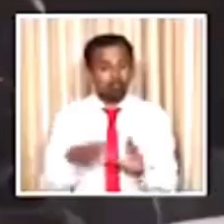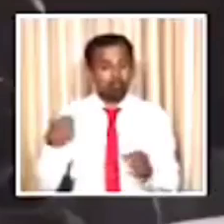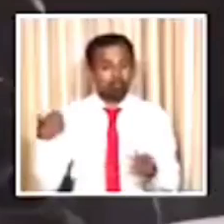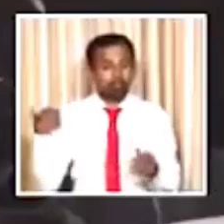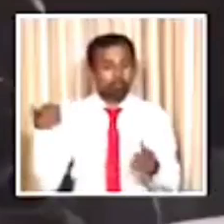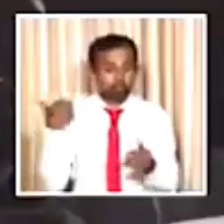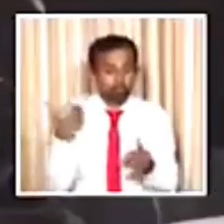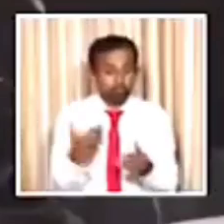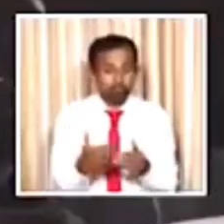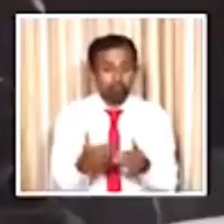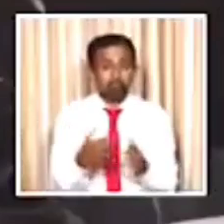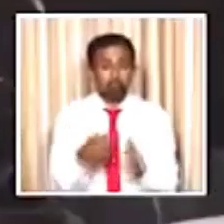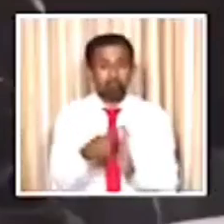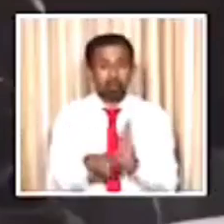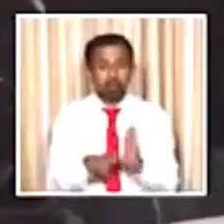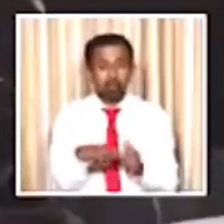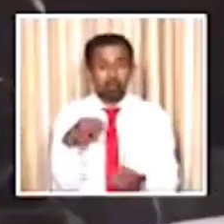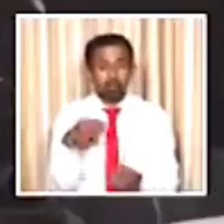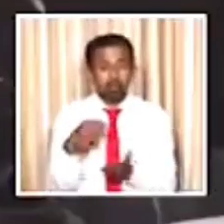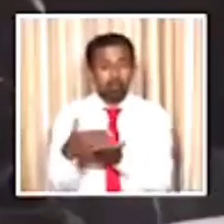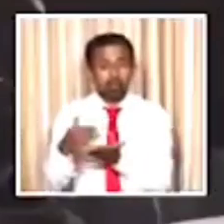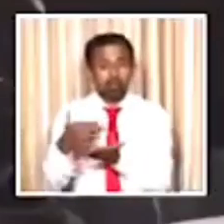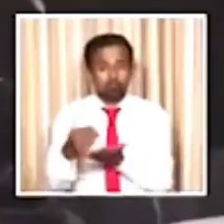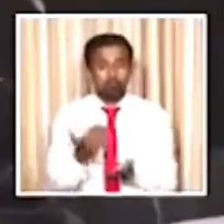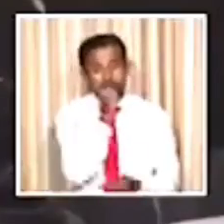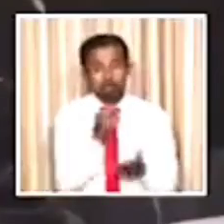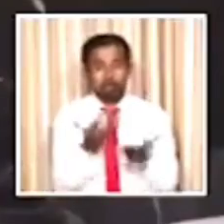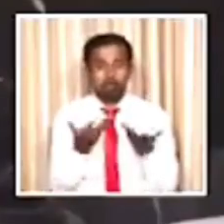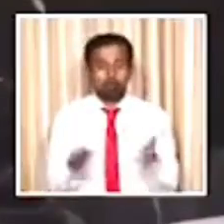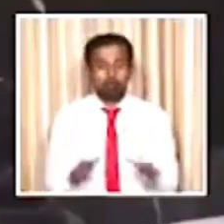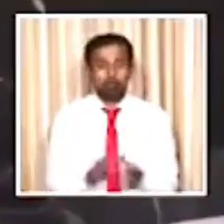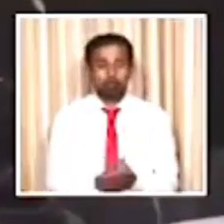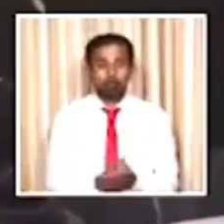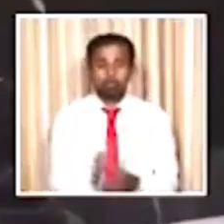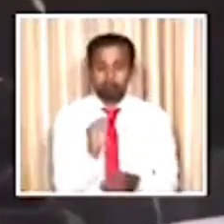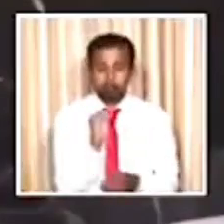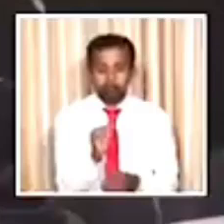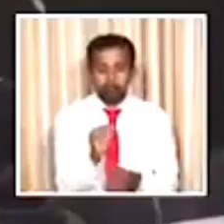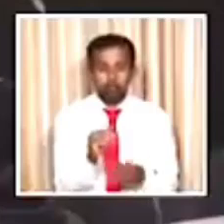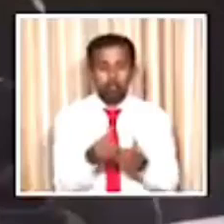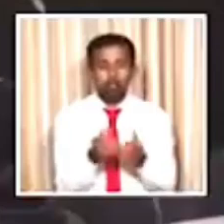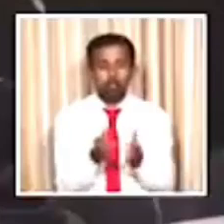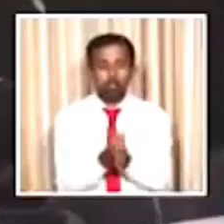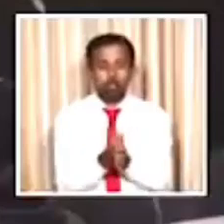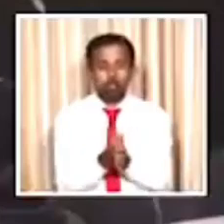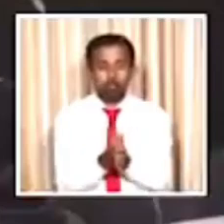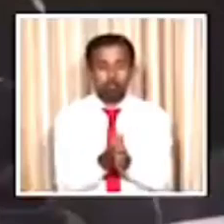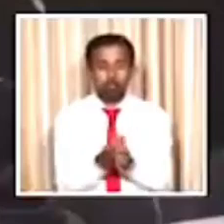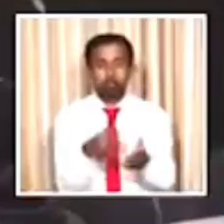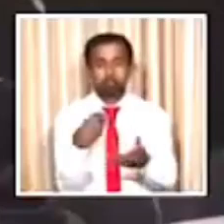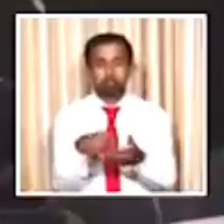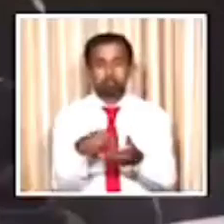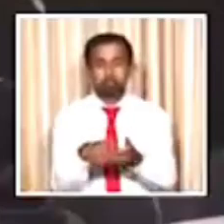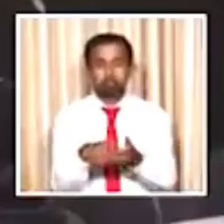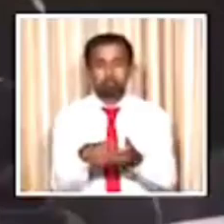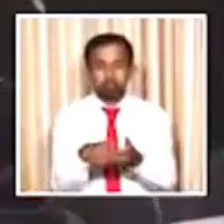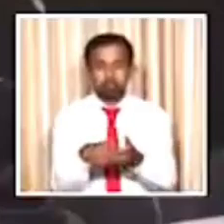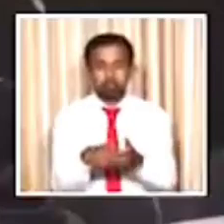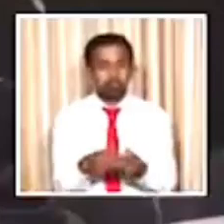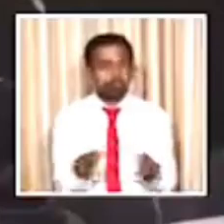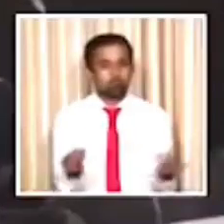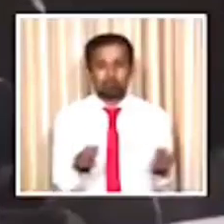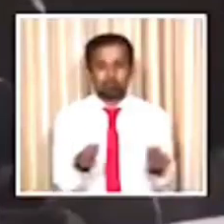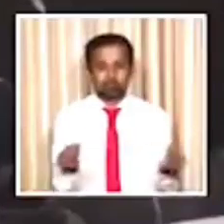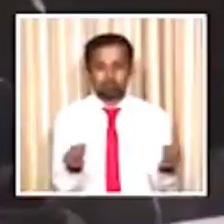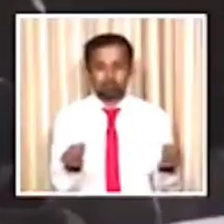வேலைகளை இனவாதம் மிக்க அரசாங்கம் மேற்கொண்டு வருவதோடு அவர்களுக்கான நினைவஞ்சலியை செய்வதற்கு கூட தடை விதிக்கும் நிலைமையையும் ஏற்படுத்தி